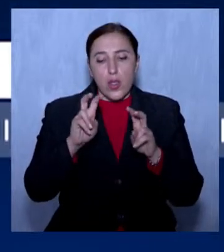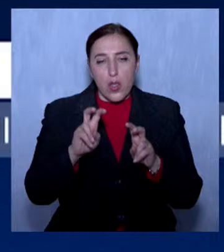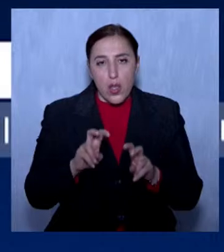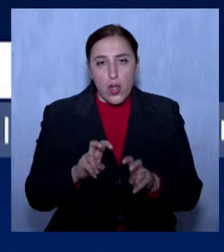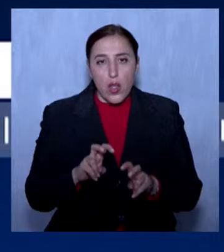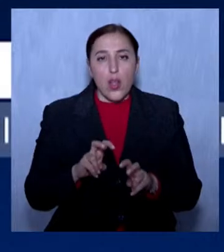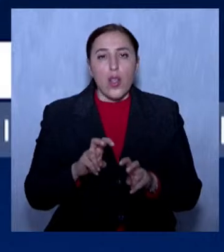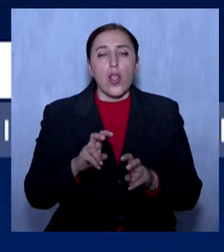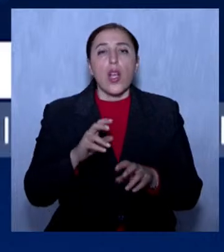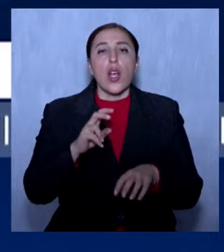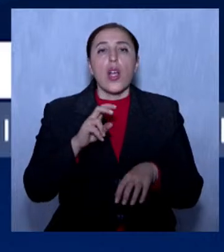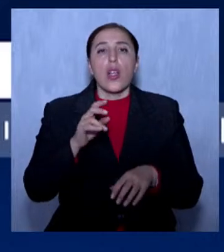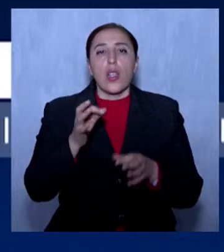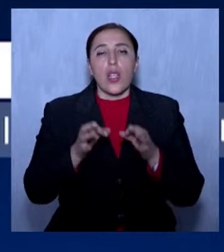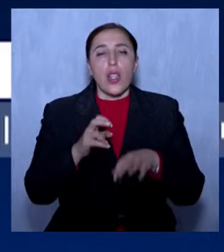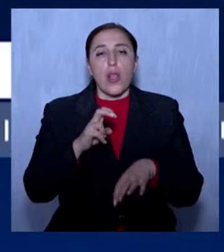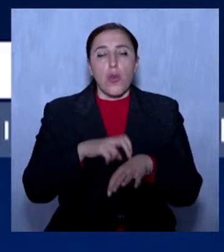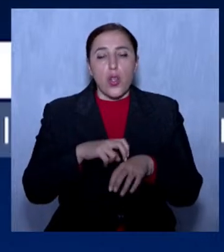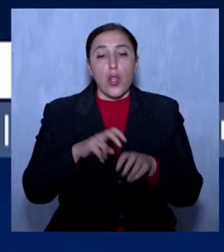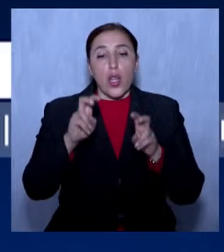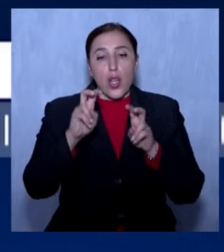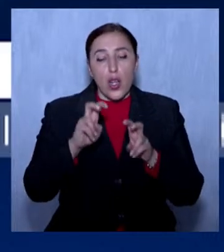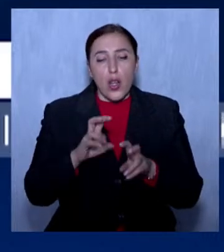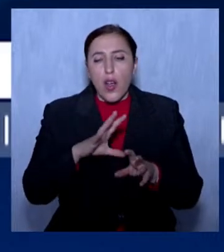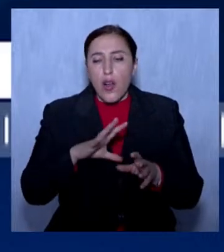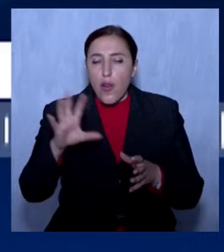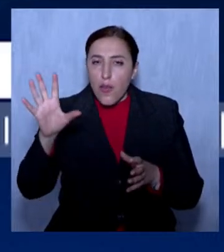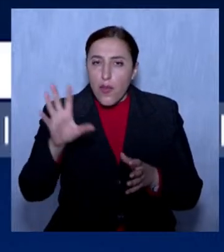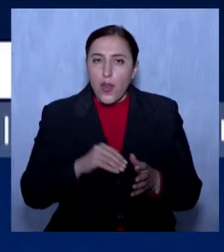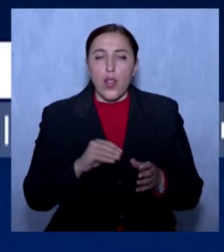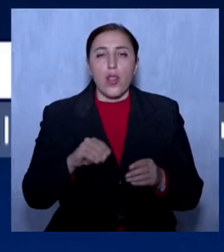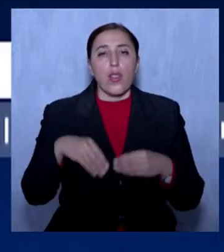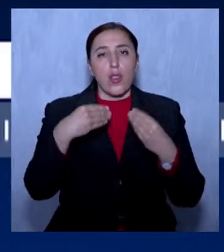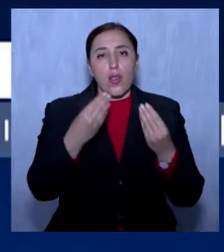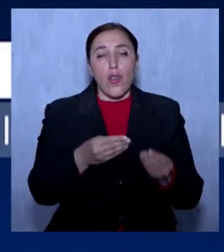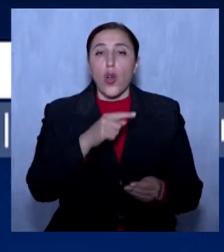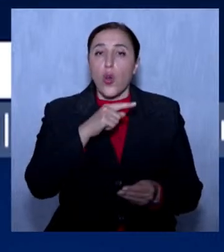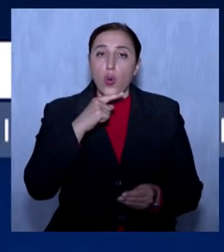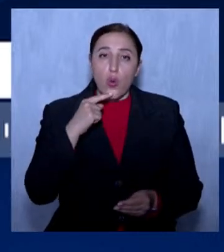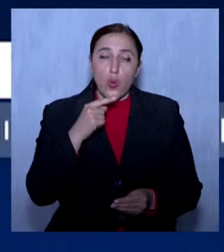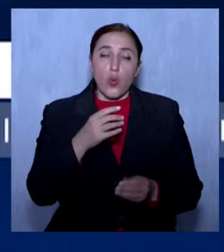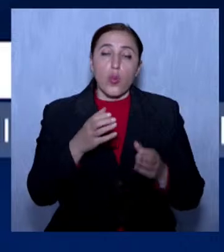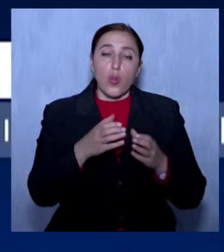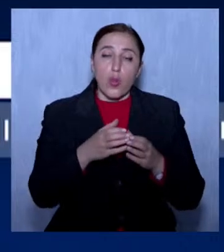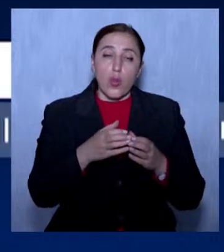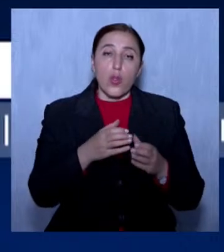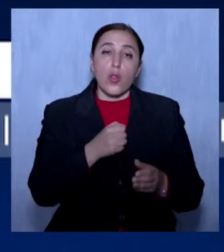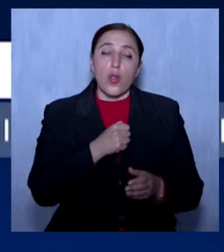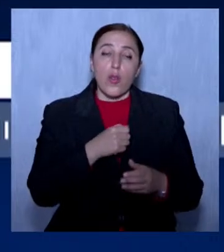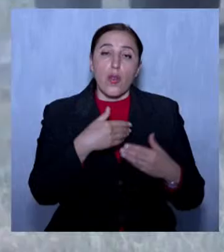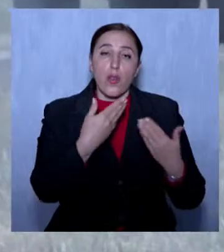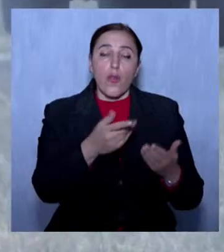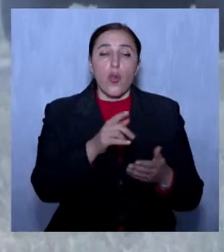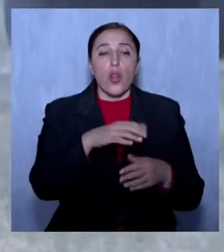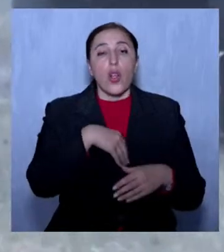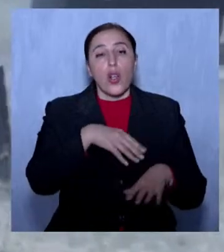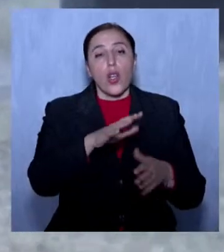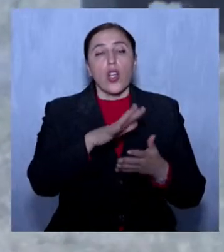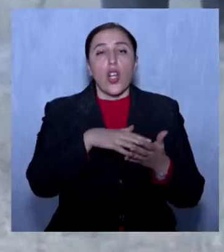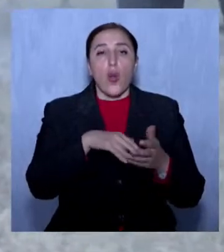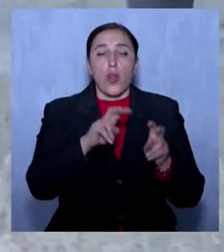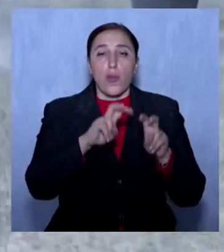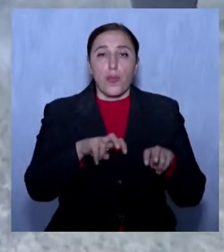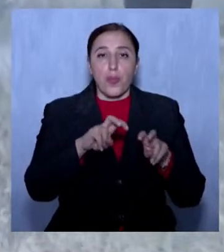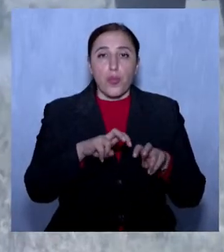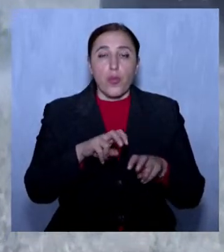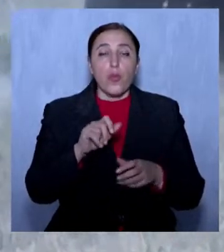արդյունքները, դատաբժշկական փորձականության արդյունքները և ամենահազում ենք ռուսական կողմին իրանք արդեն շավնակելու համար։ Արցախում ասում